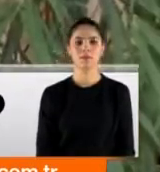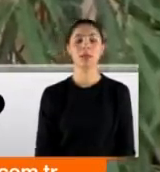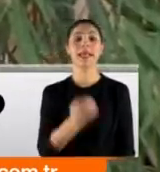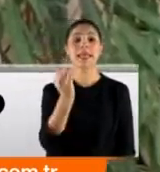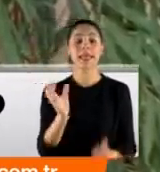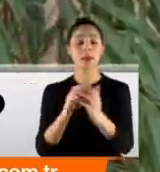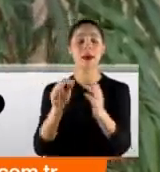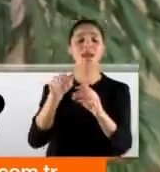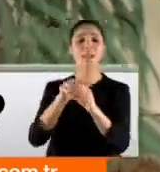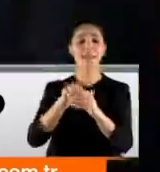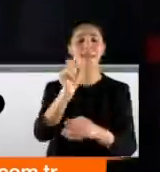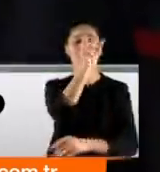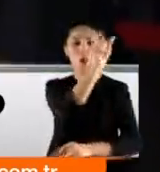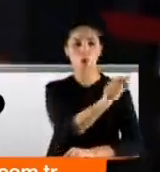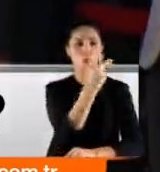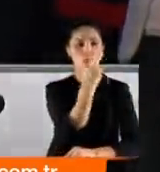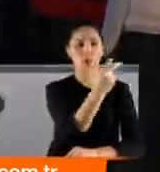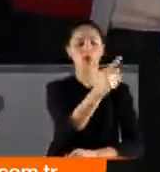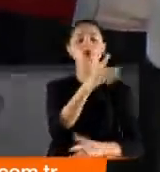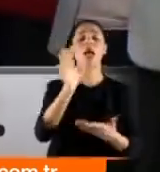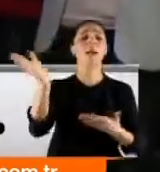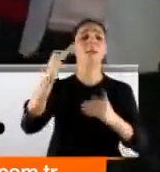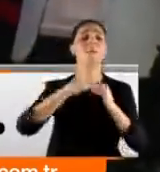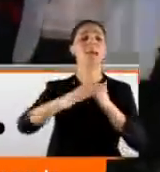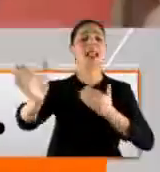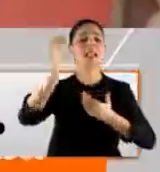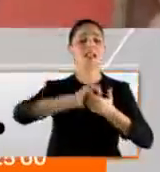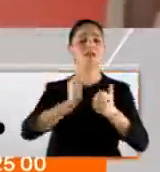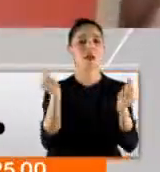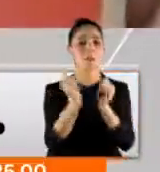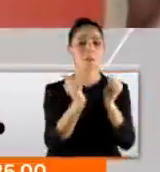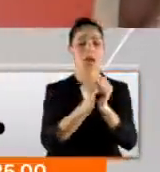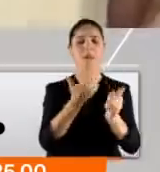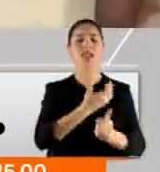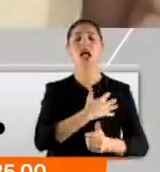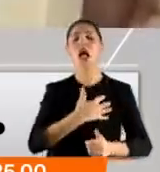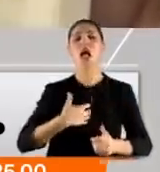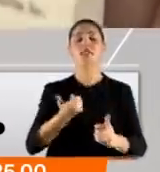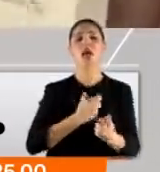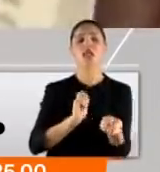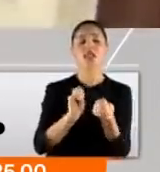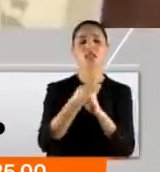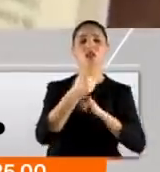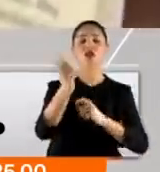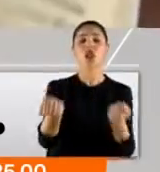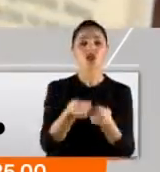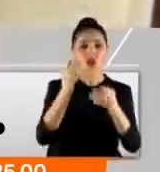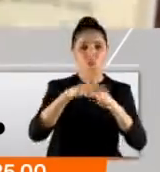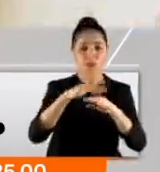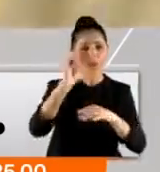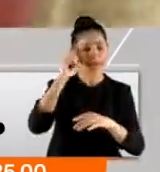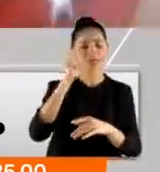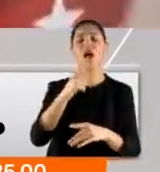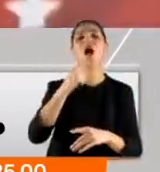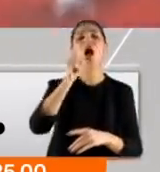İyi Parti Milletvekili Ümit Özdağ'ın Millet İttifakı'nın bir araya gelerek anayasa değişikliği çalışması yaptığı iddiası Ankara'da